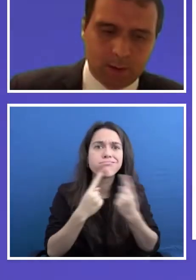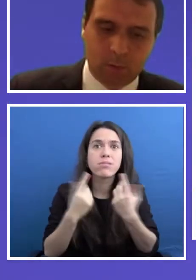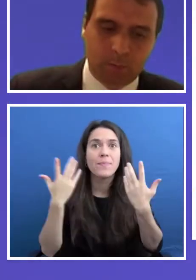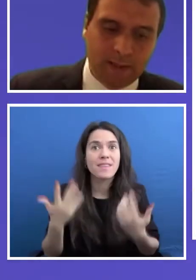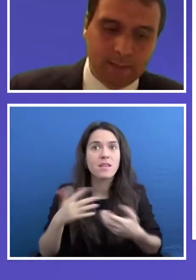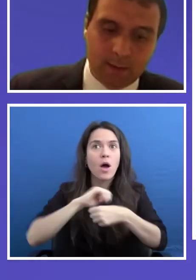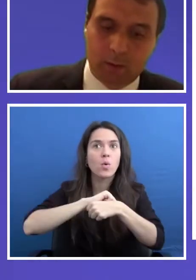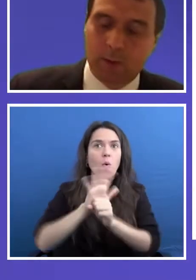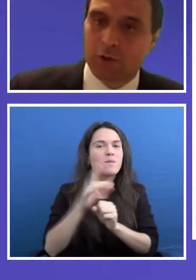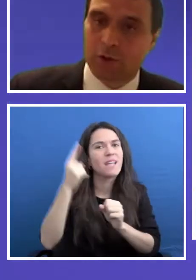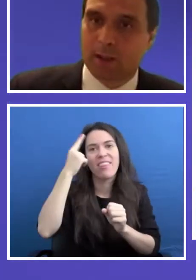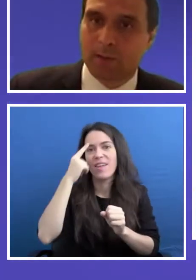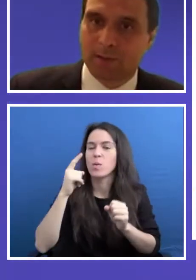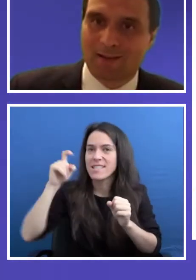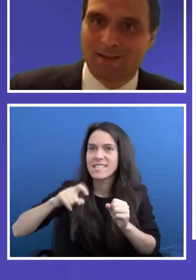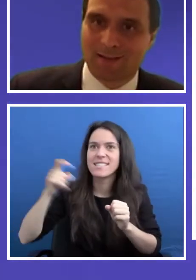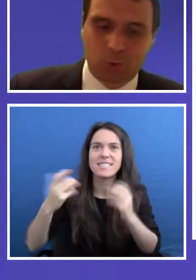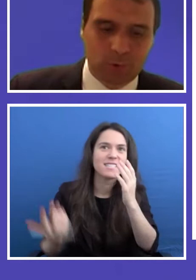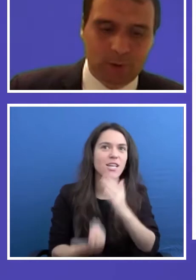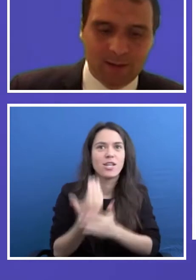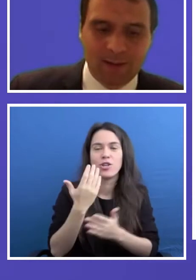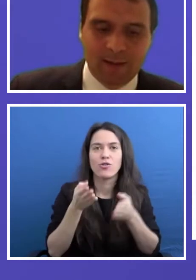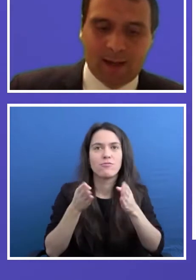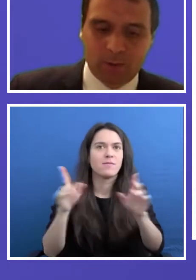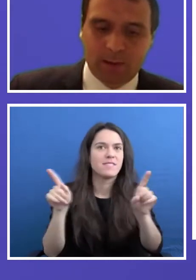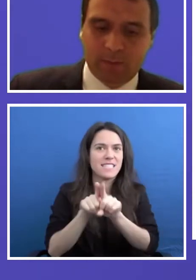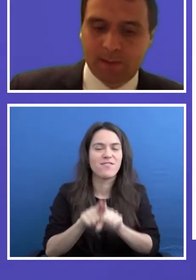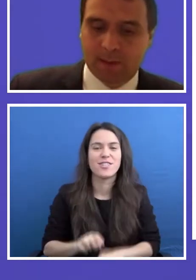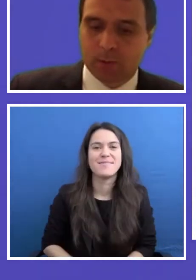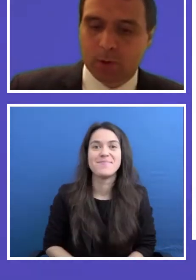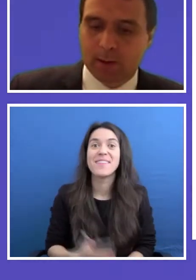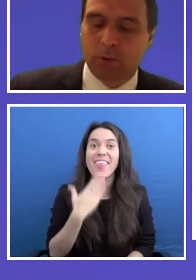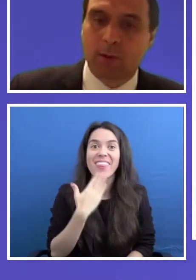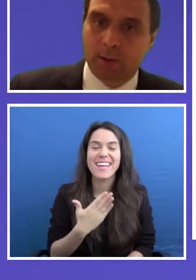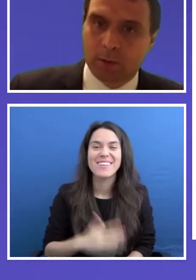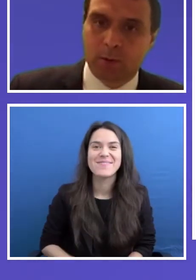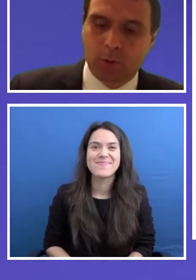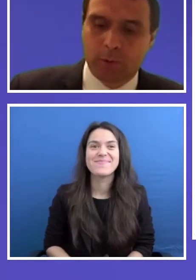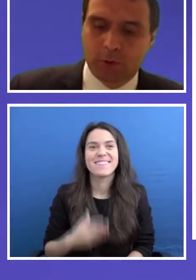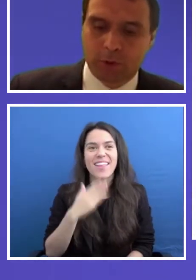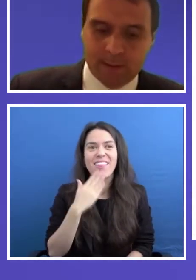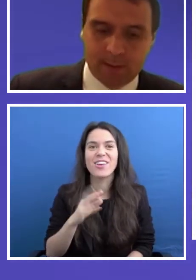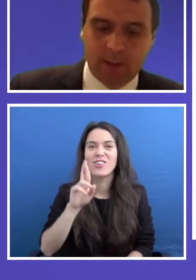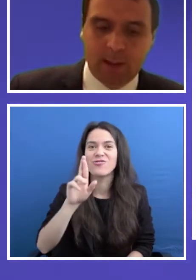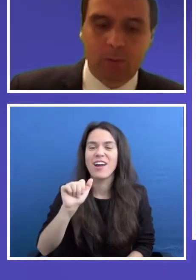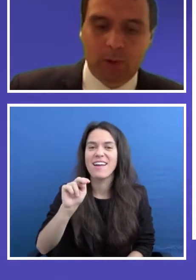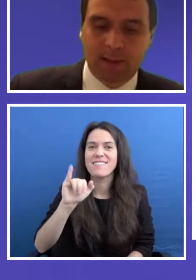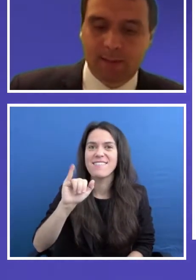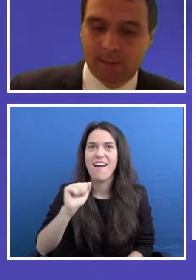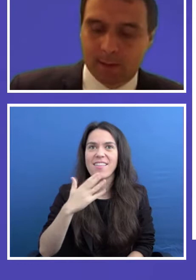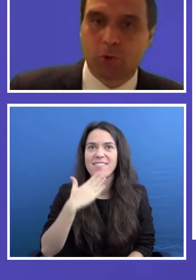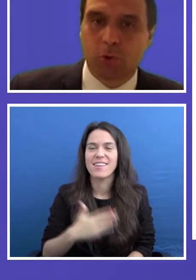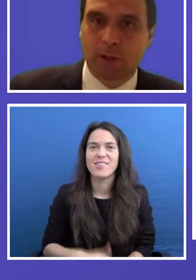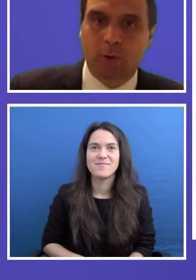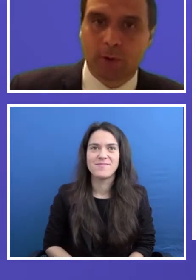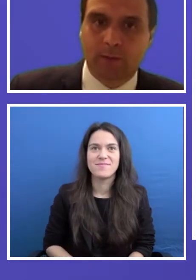إيجابي. My second question now is addressed to Julia. As a TV presenter working in the audiovisual sector, how do you address